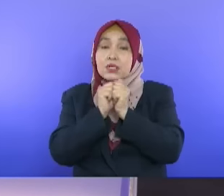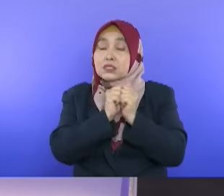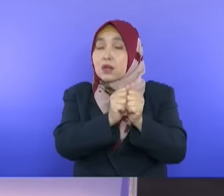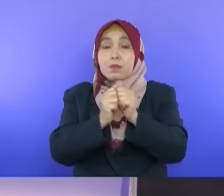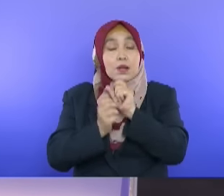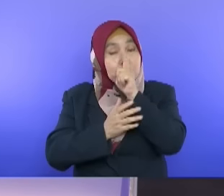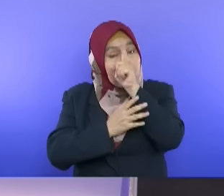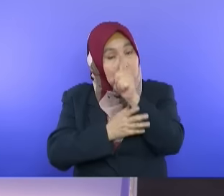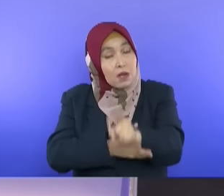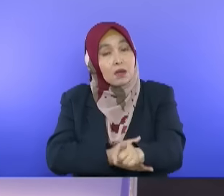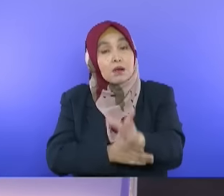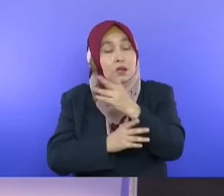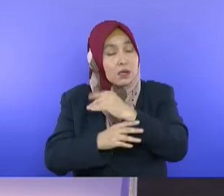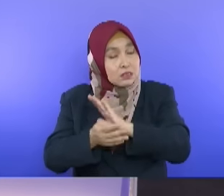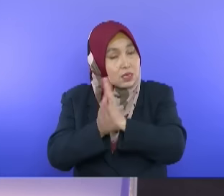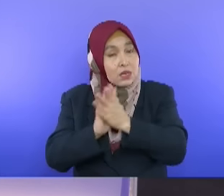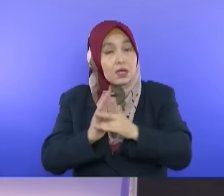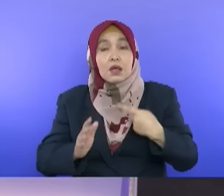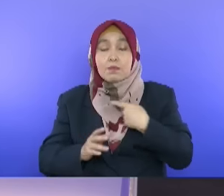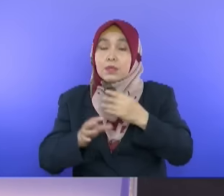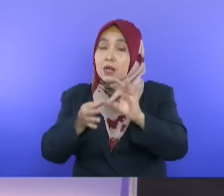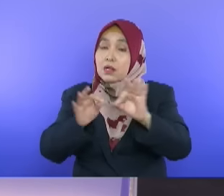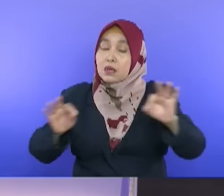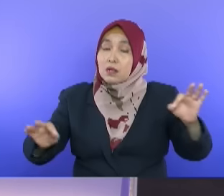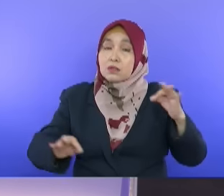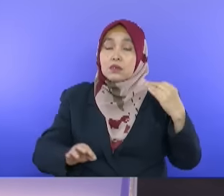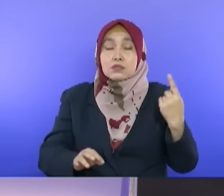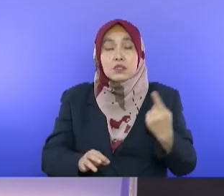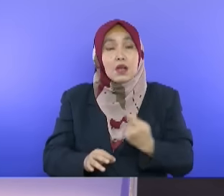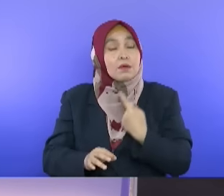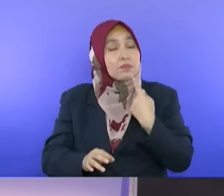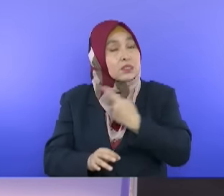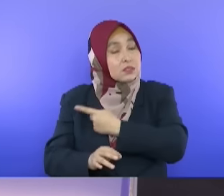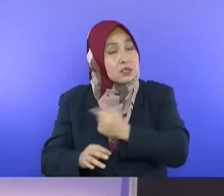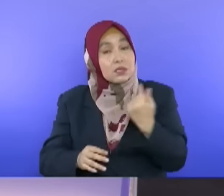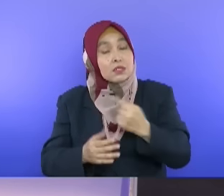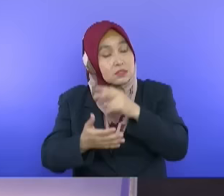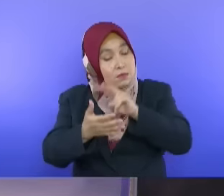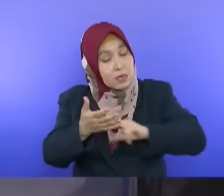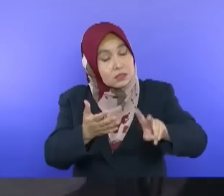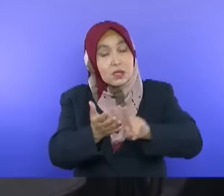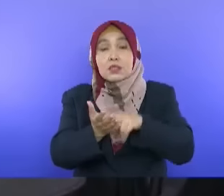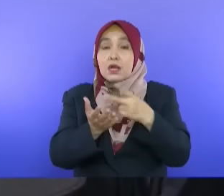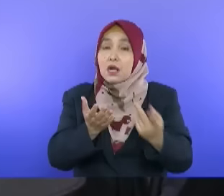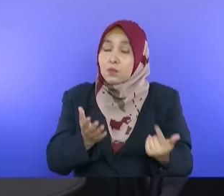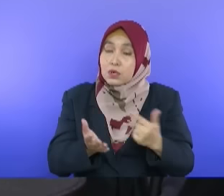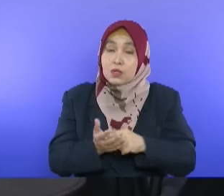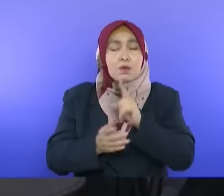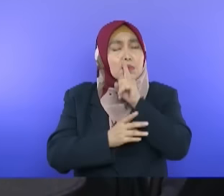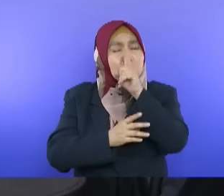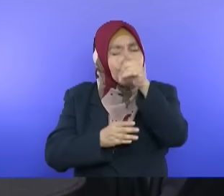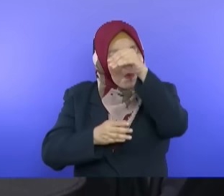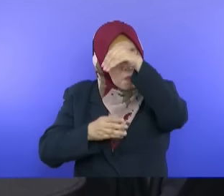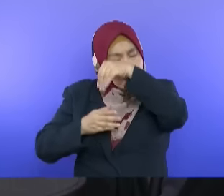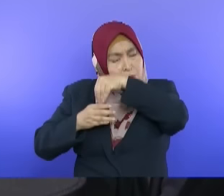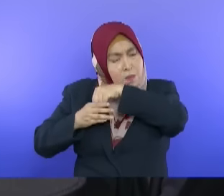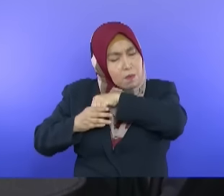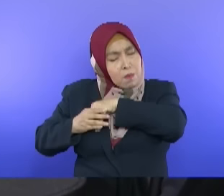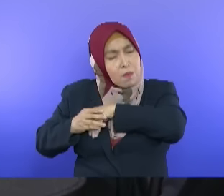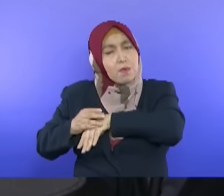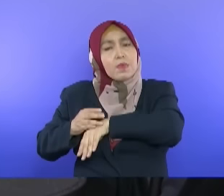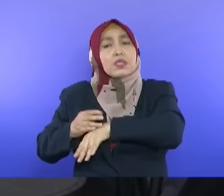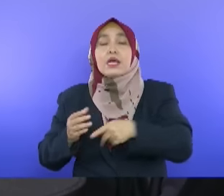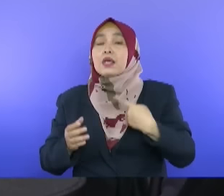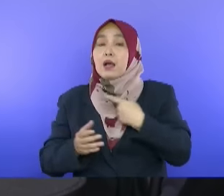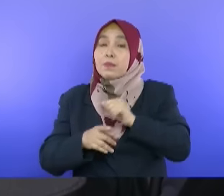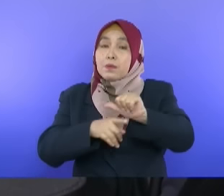kebenarannya Allah Ya Allah jadikanlah ayat-ayat yang kami baca yang bisa minta dapur ini benar-benar masuk dalam hati Sanubari kami